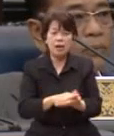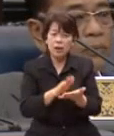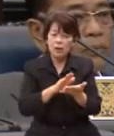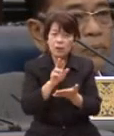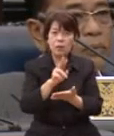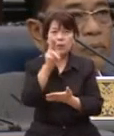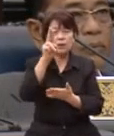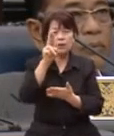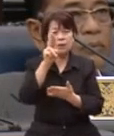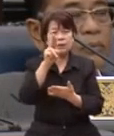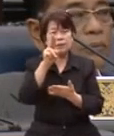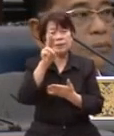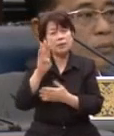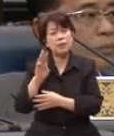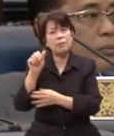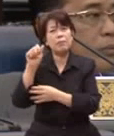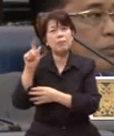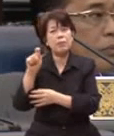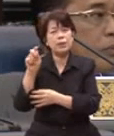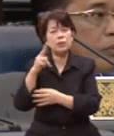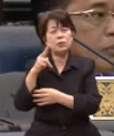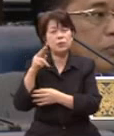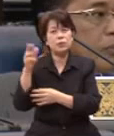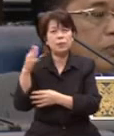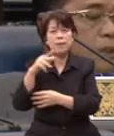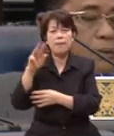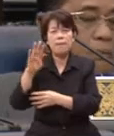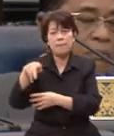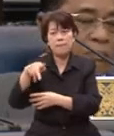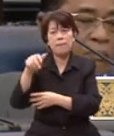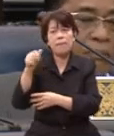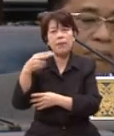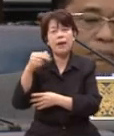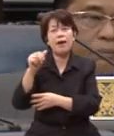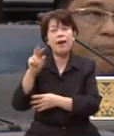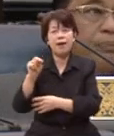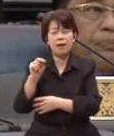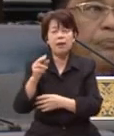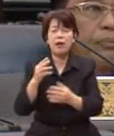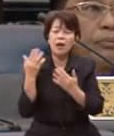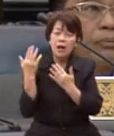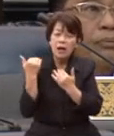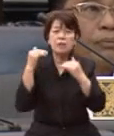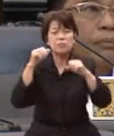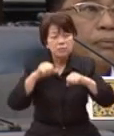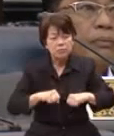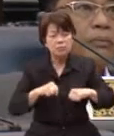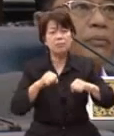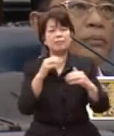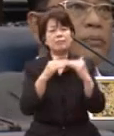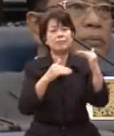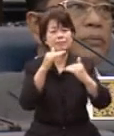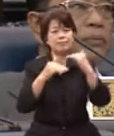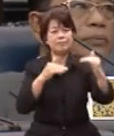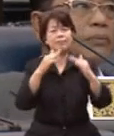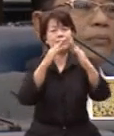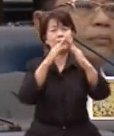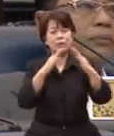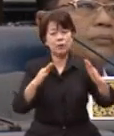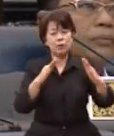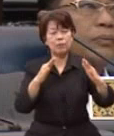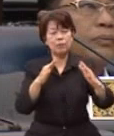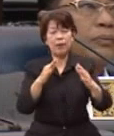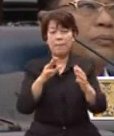jadi saya mengharapkan supaya dengan peruntukan yang lebih dapat dibina ya satu kompleks atau